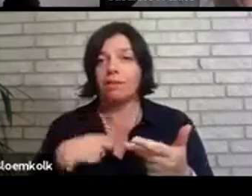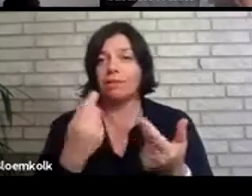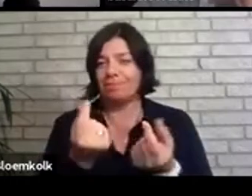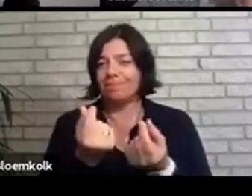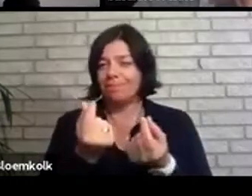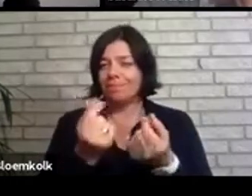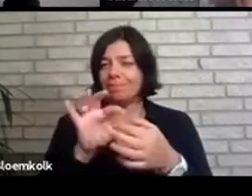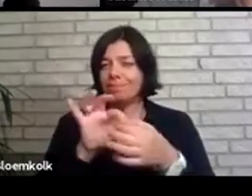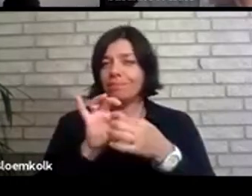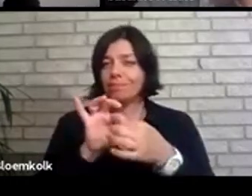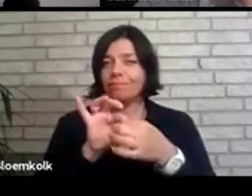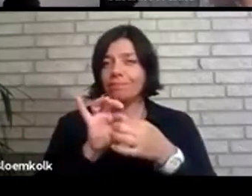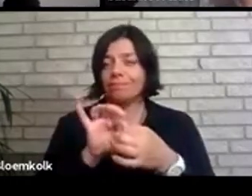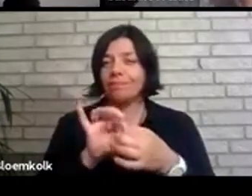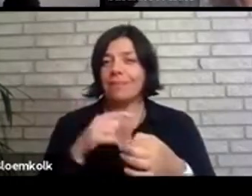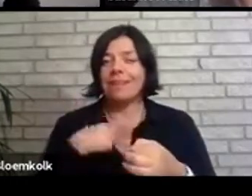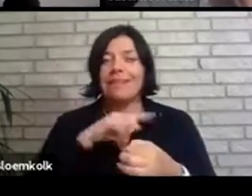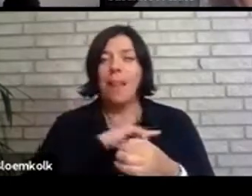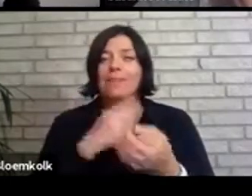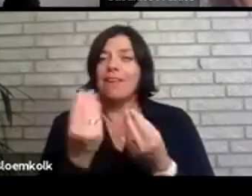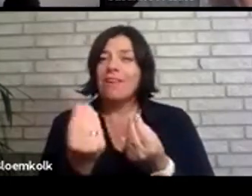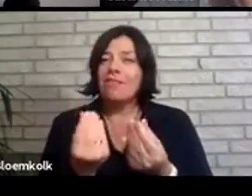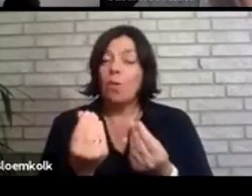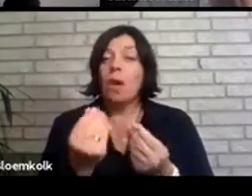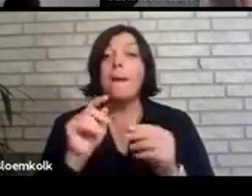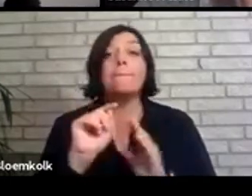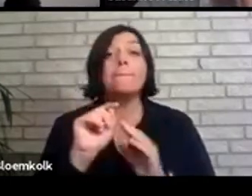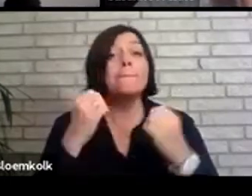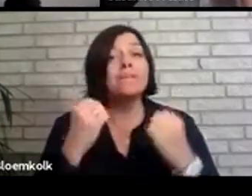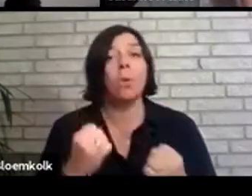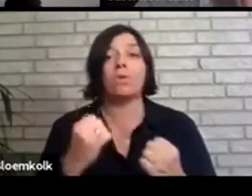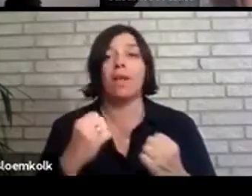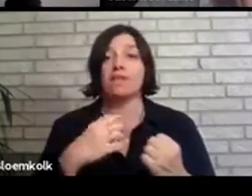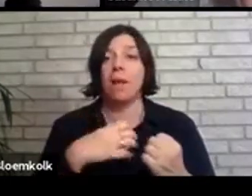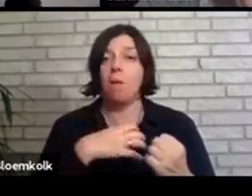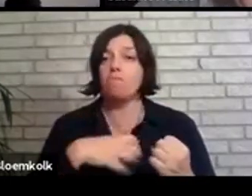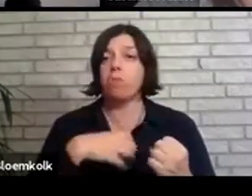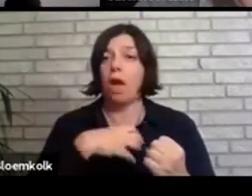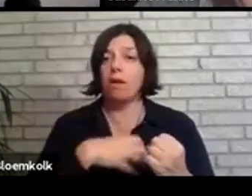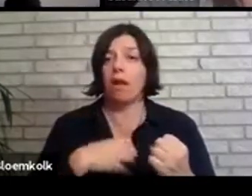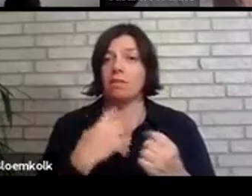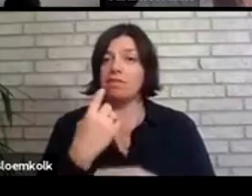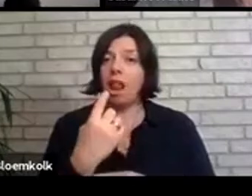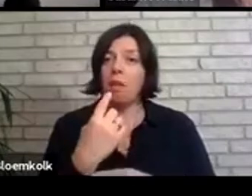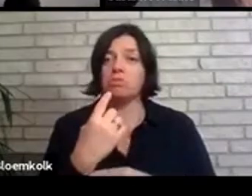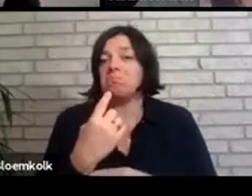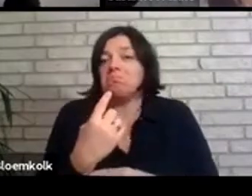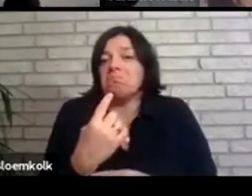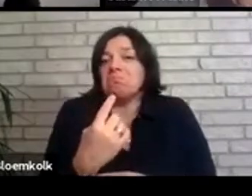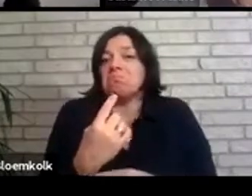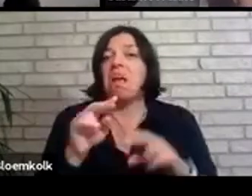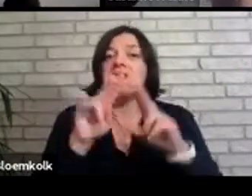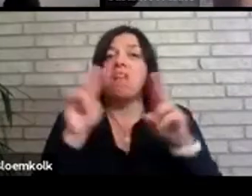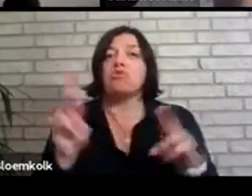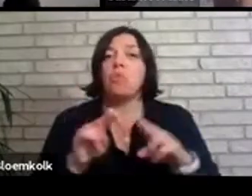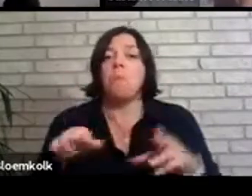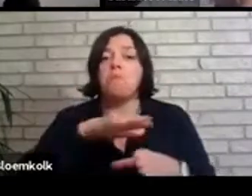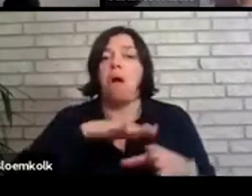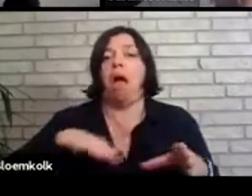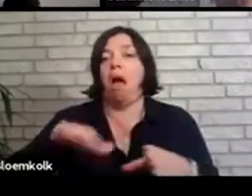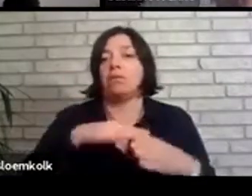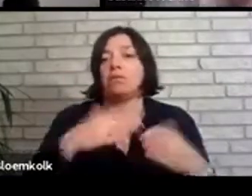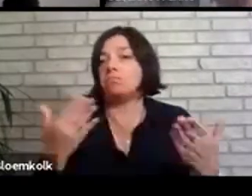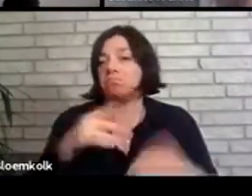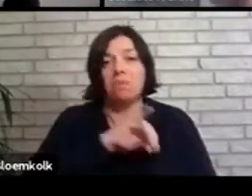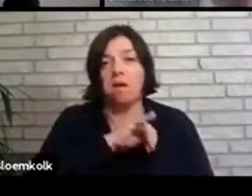manchmal den Eindruck, dass die vor allem mehr, der FC Bayern vor allem, gar nicht mehr so sehr am nationalen Markt interessiert sind, weil die Wachstumsraten da ausgeschöpft